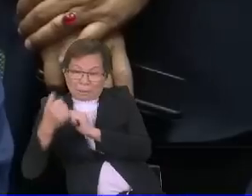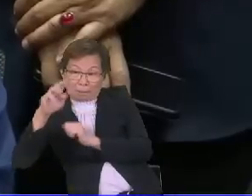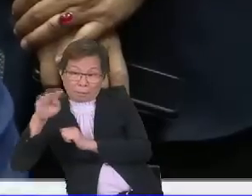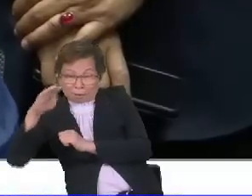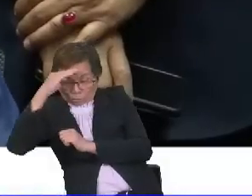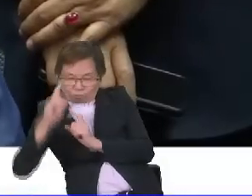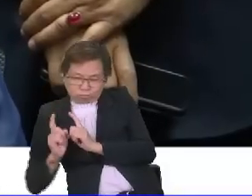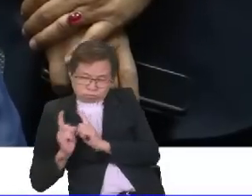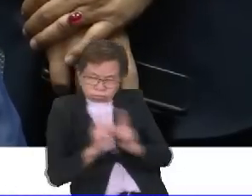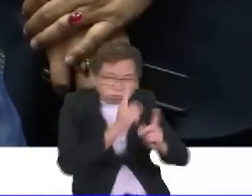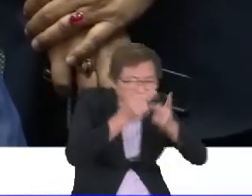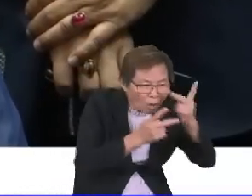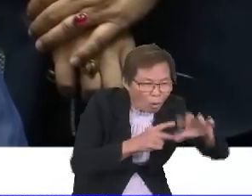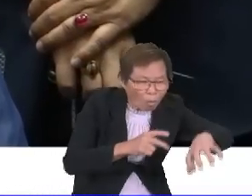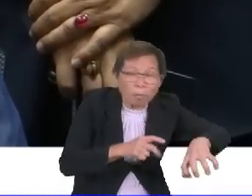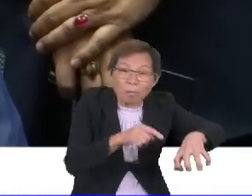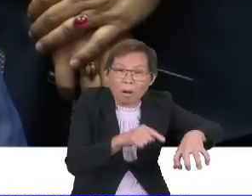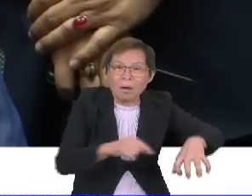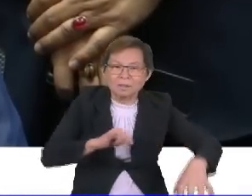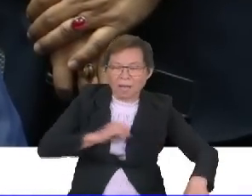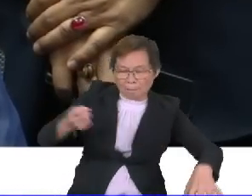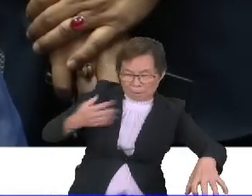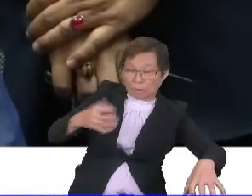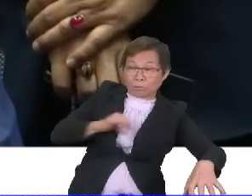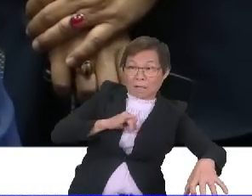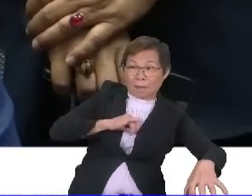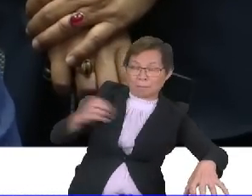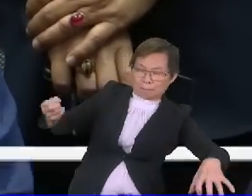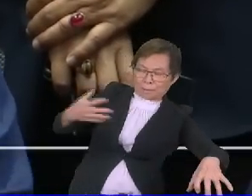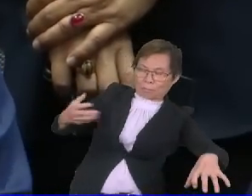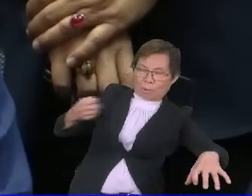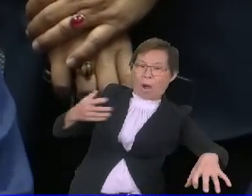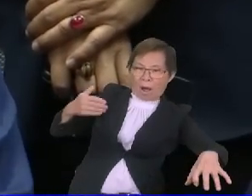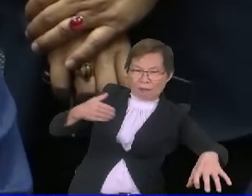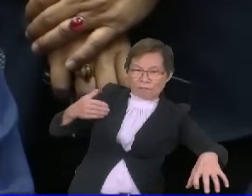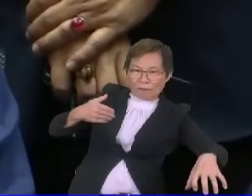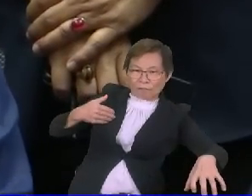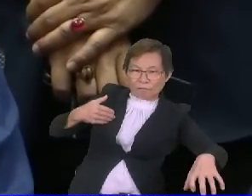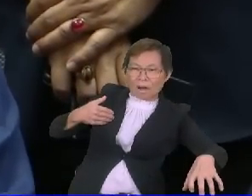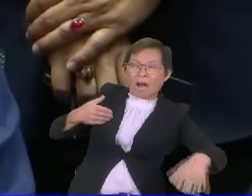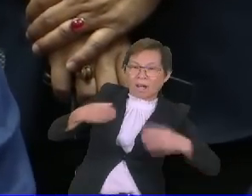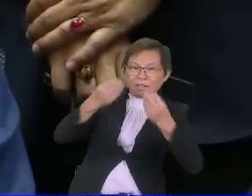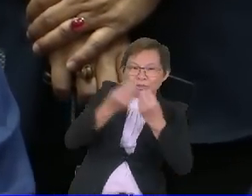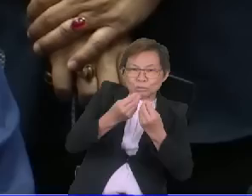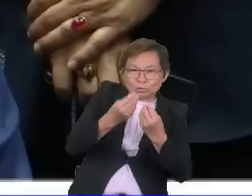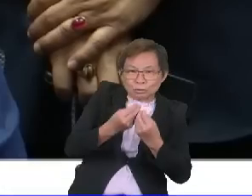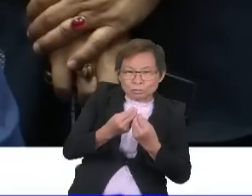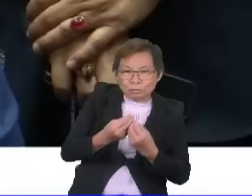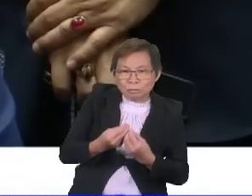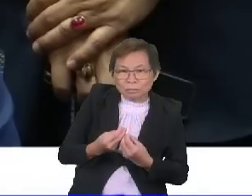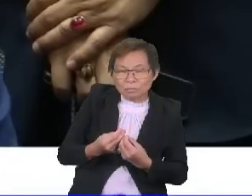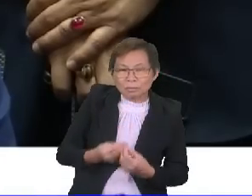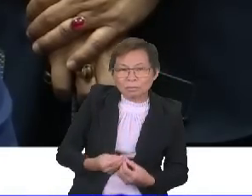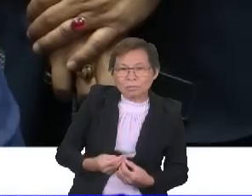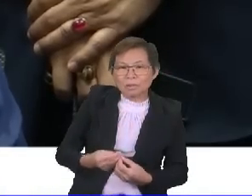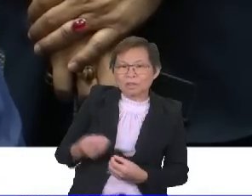dalam saya dimaklumkan adanya jumlah tersebut yang boleh kita